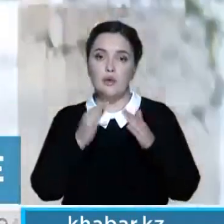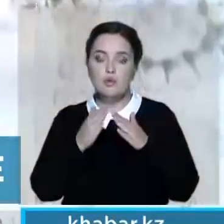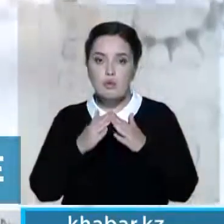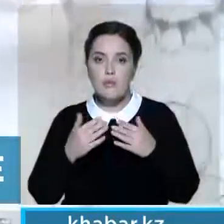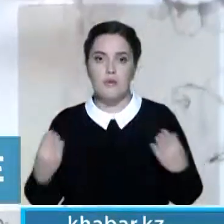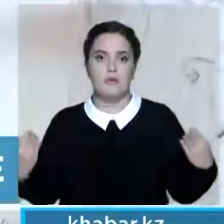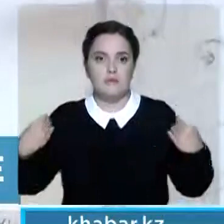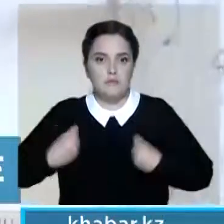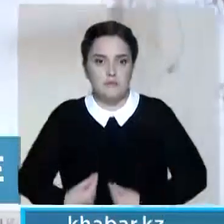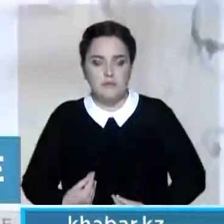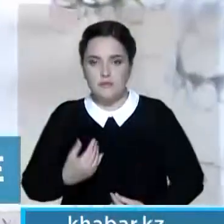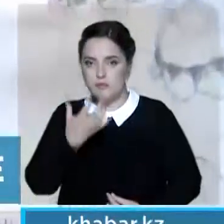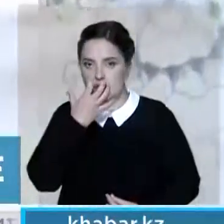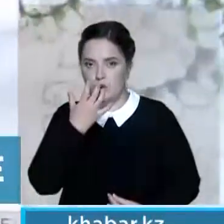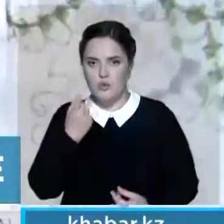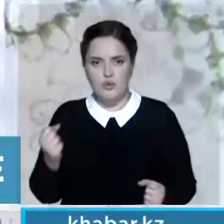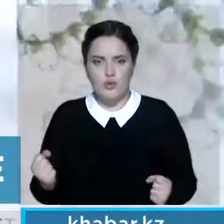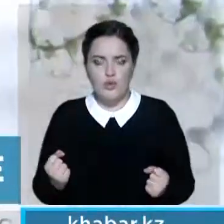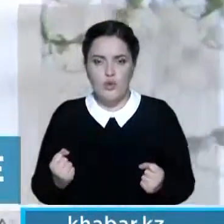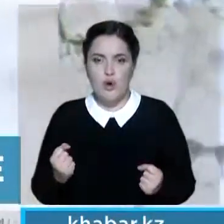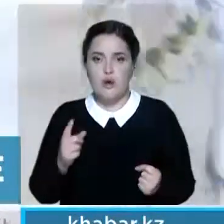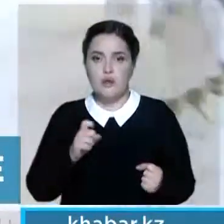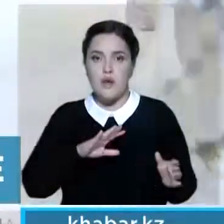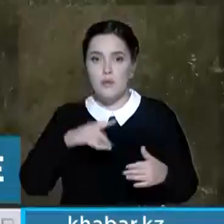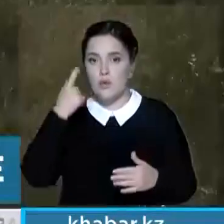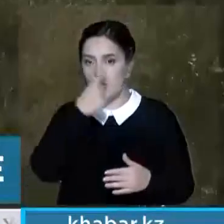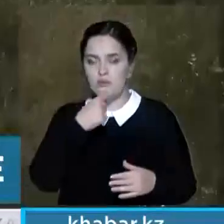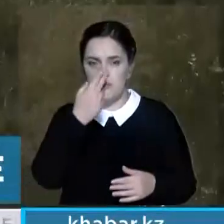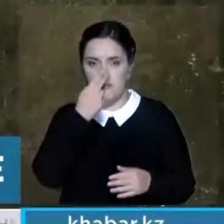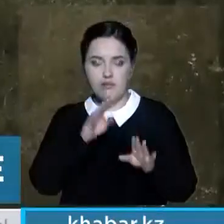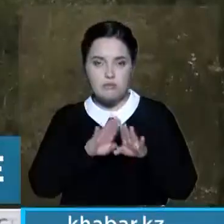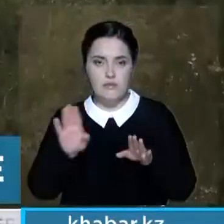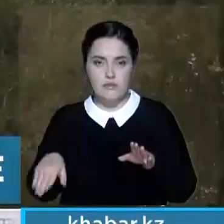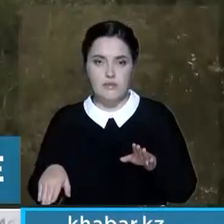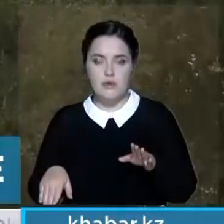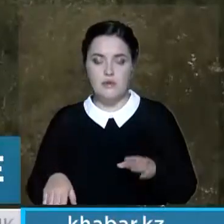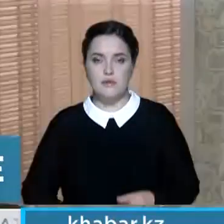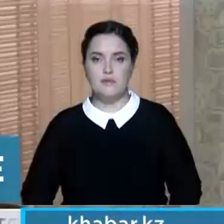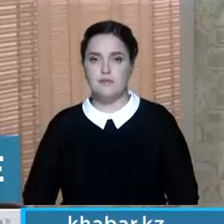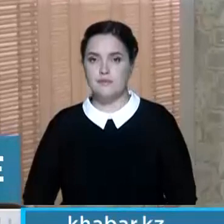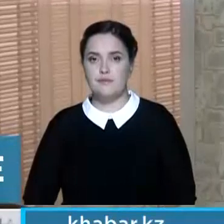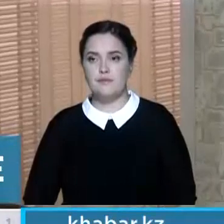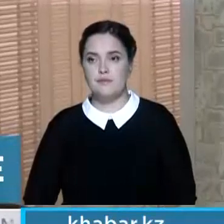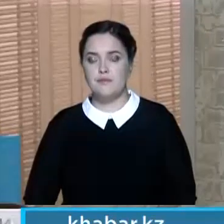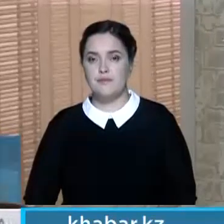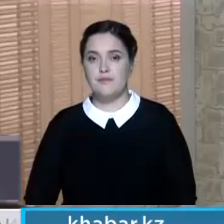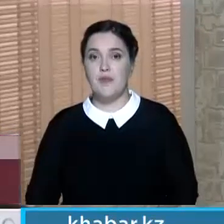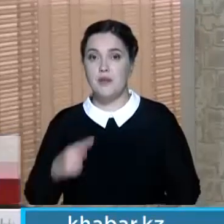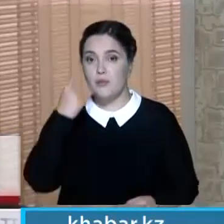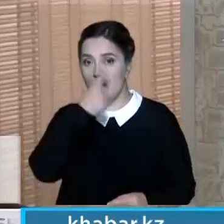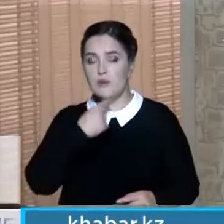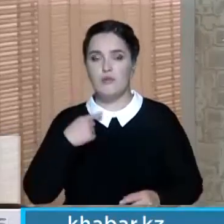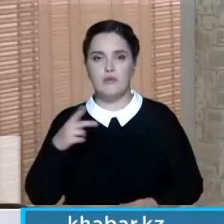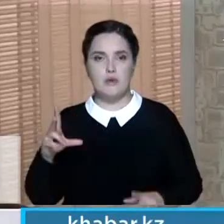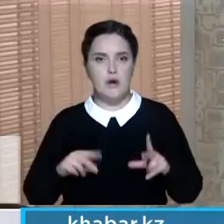приходится все же в теплой одежде. Хотя за прошедший год это стало уже привычным явлением, делится женщина. Ну, в этом году мы надеемся, что у